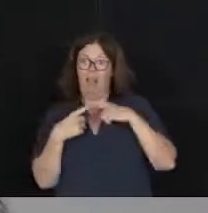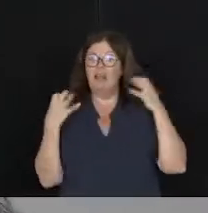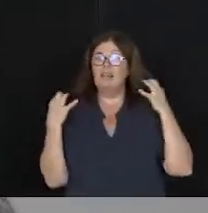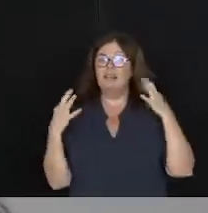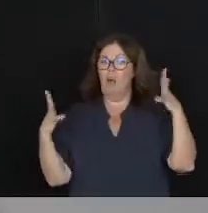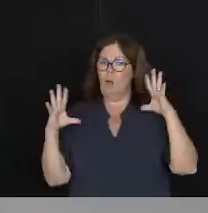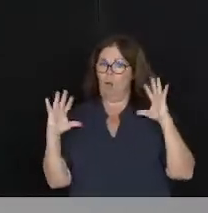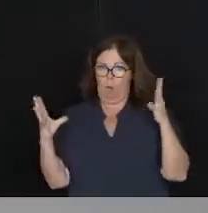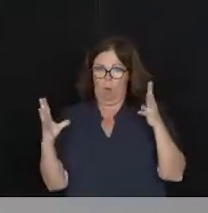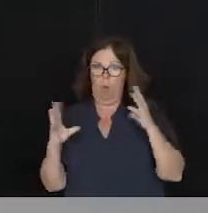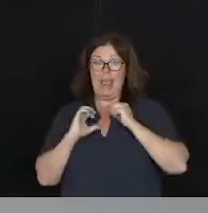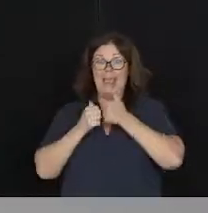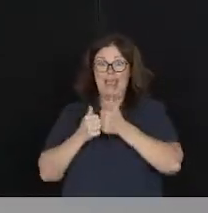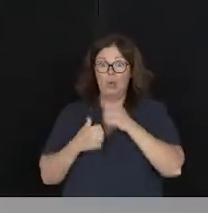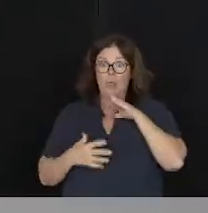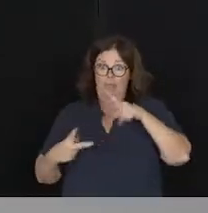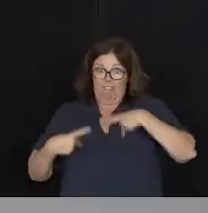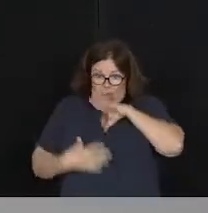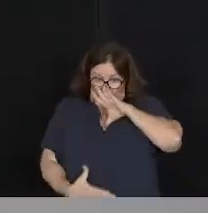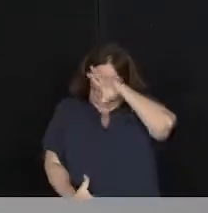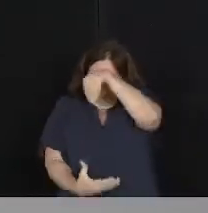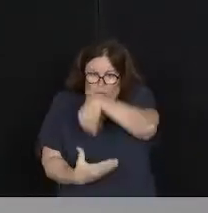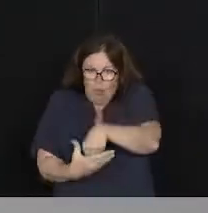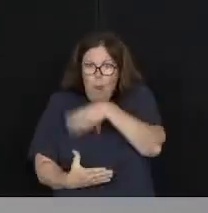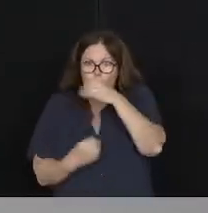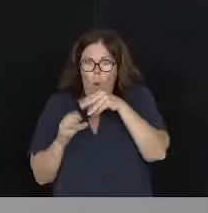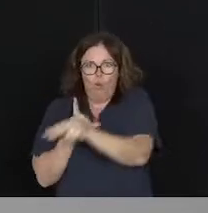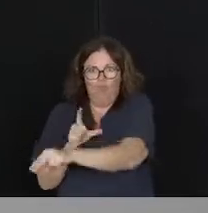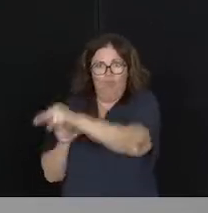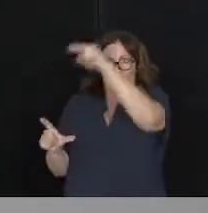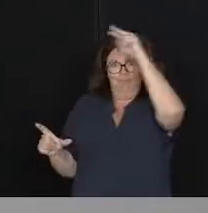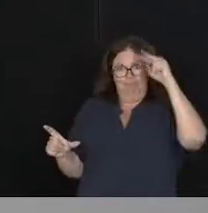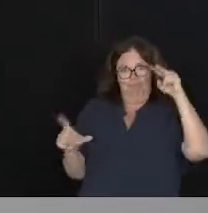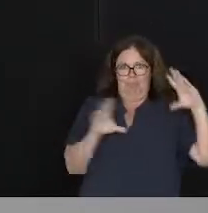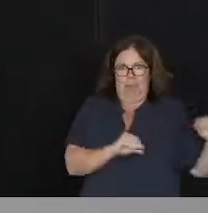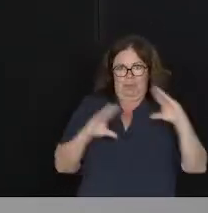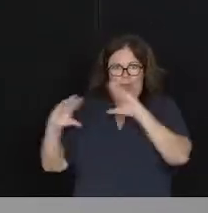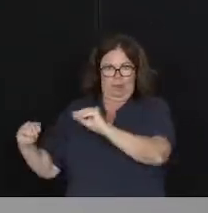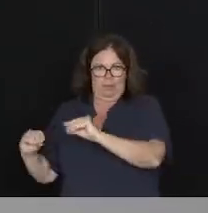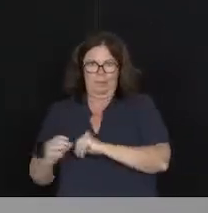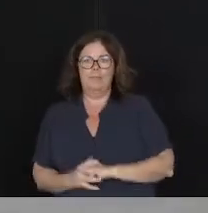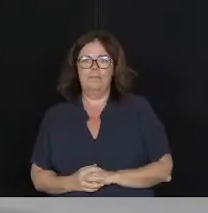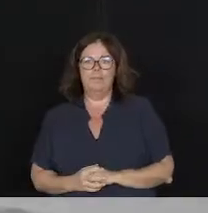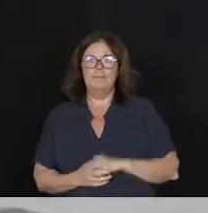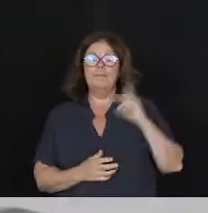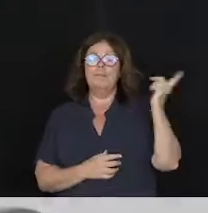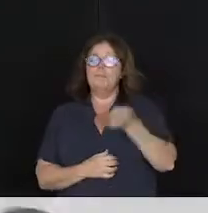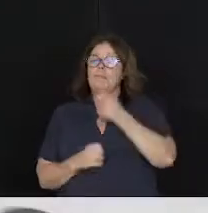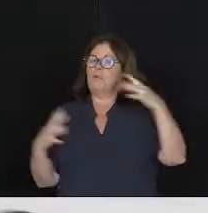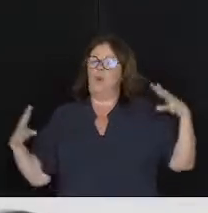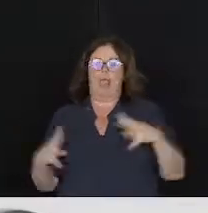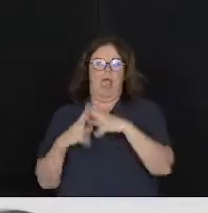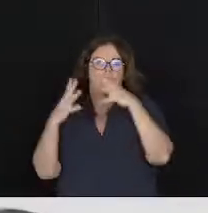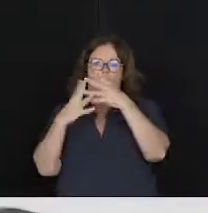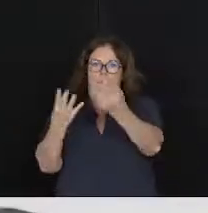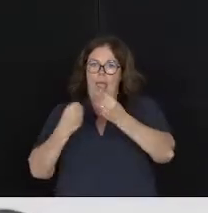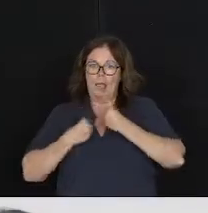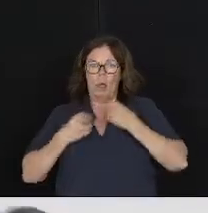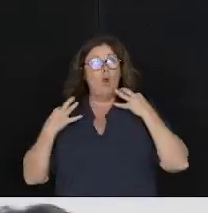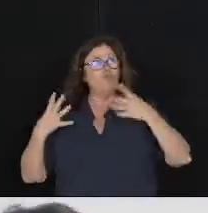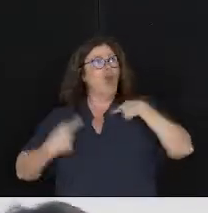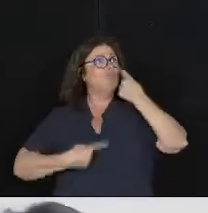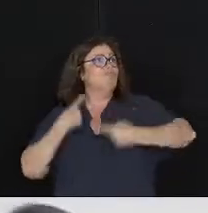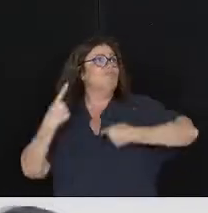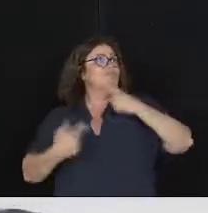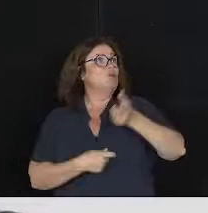table ronde. Alors, la première idée qui vient, bien sûr, c'est que la guerre perturbe les formes d'expérience du temps normal, du temps de